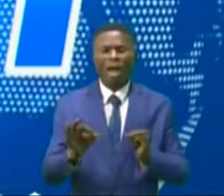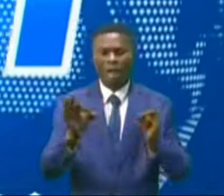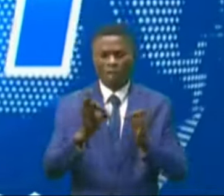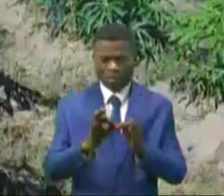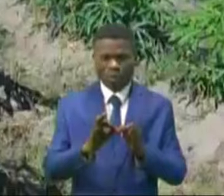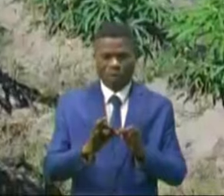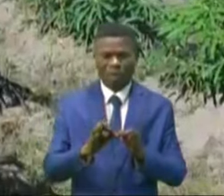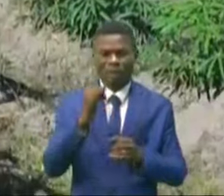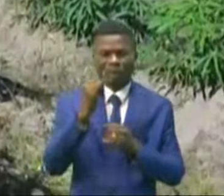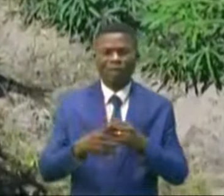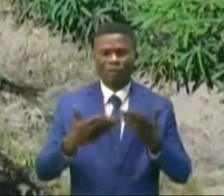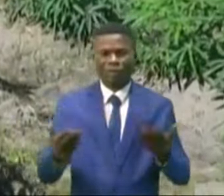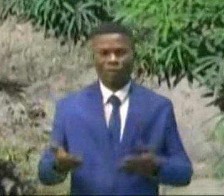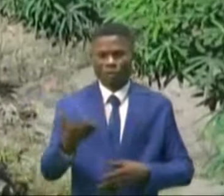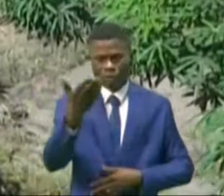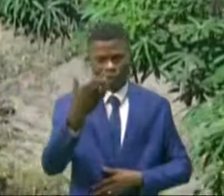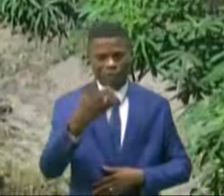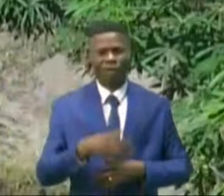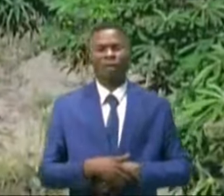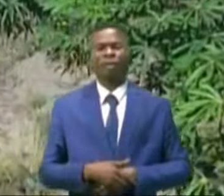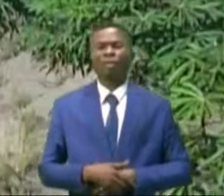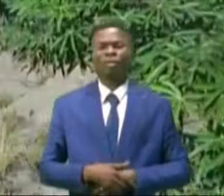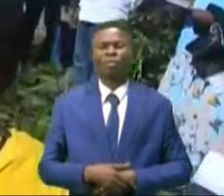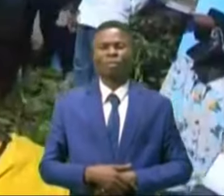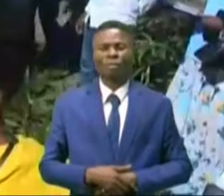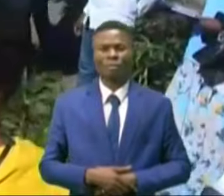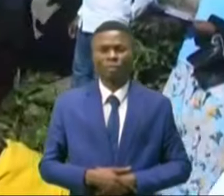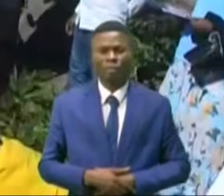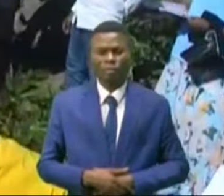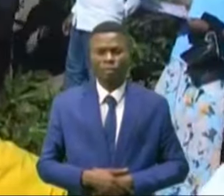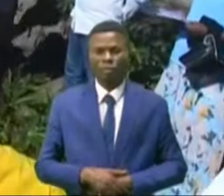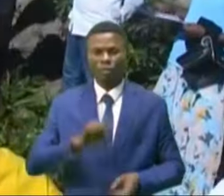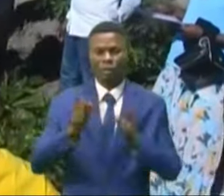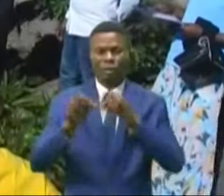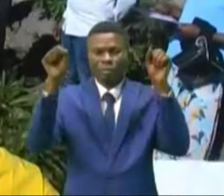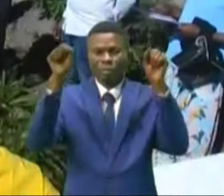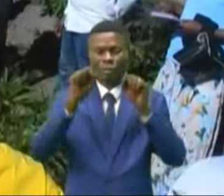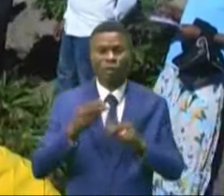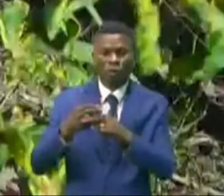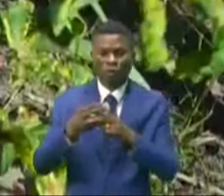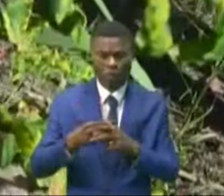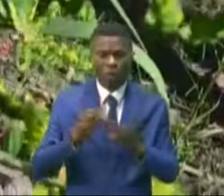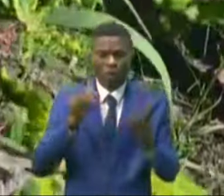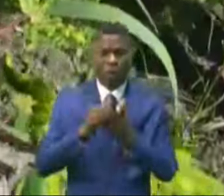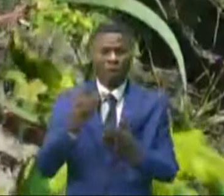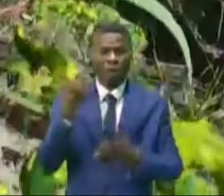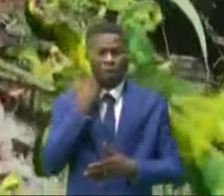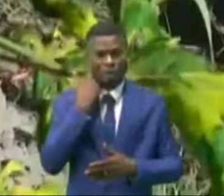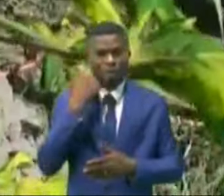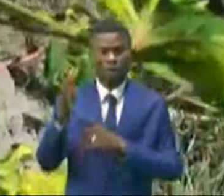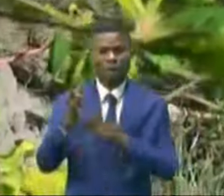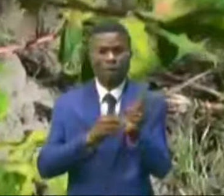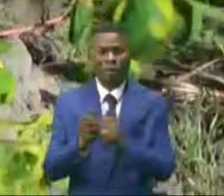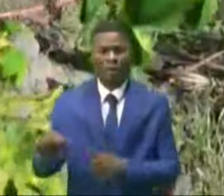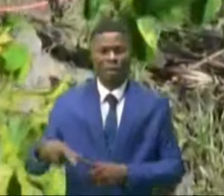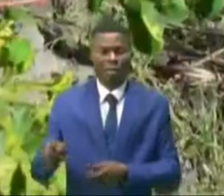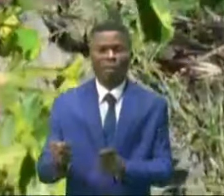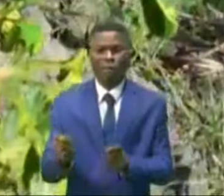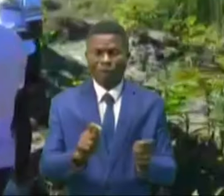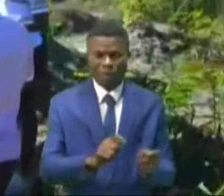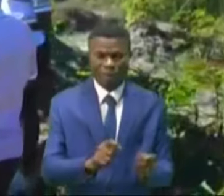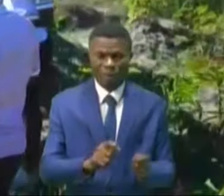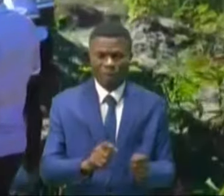reportage. Restaurer la culture des maniocs et moderniser les systèmes de surveillance contre les maladies ravageuses dans la province du Tanganyika reste